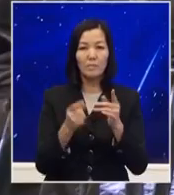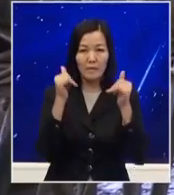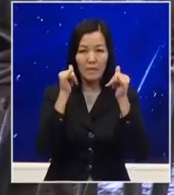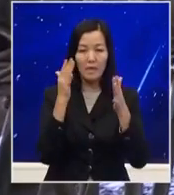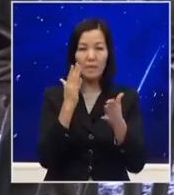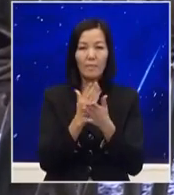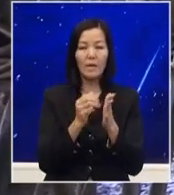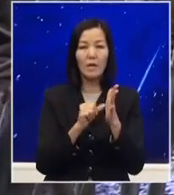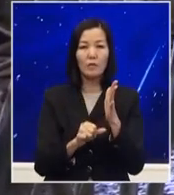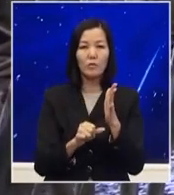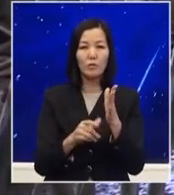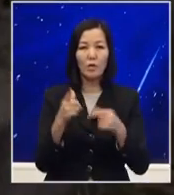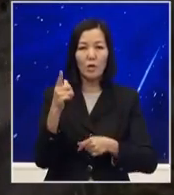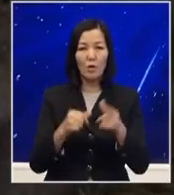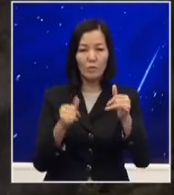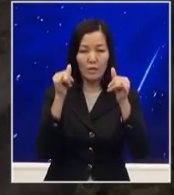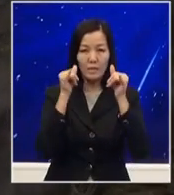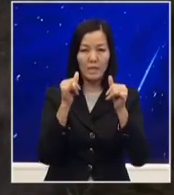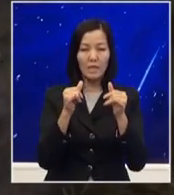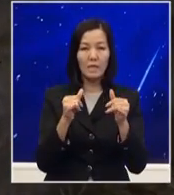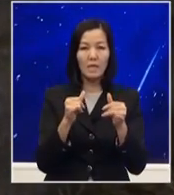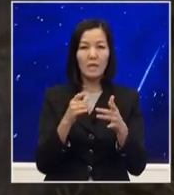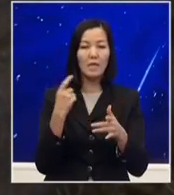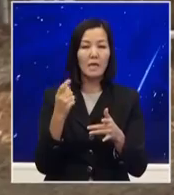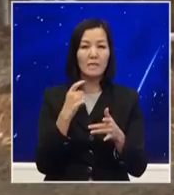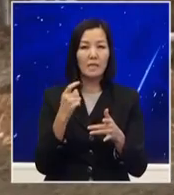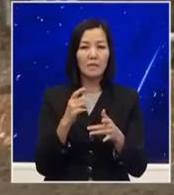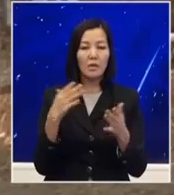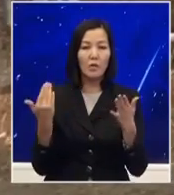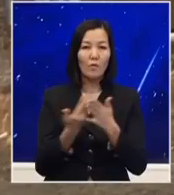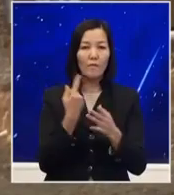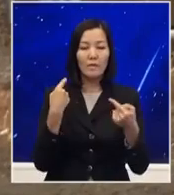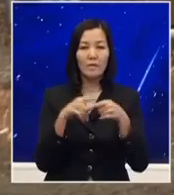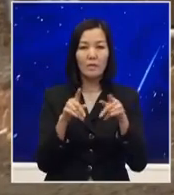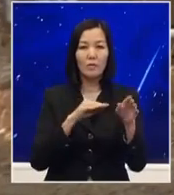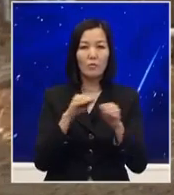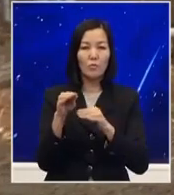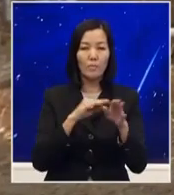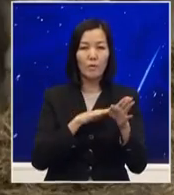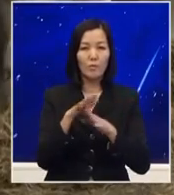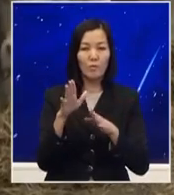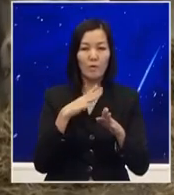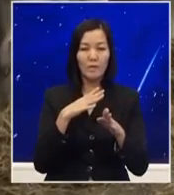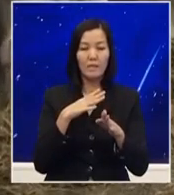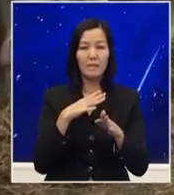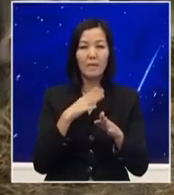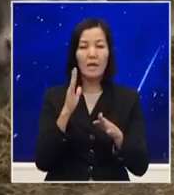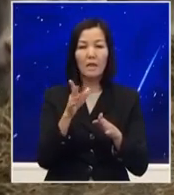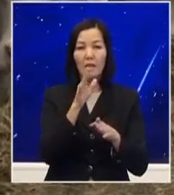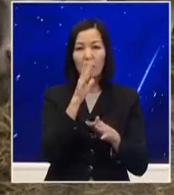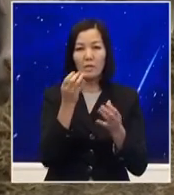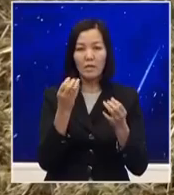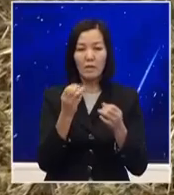бар. Оның 600-і сауын сиыр. Серіктестік заманауи соңғы үлгідегі техникалармен толық қамтамасыз етілген. Мұнда алдағы уақытта